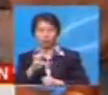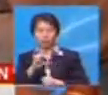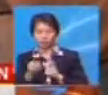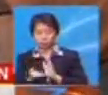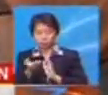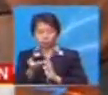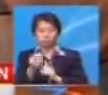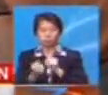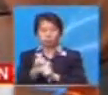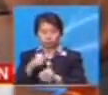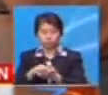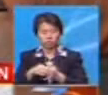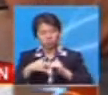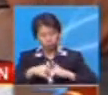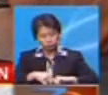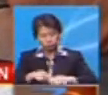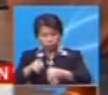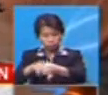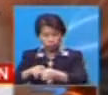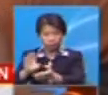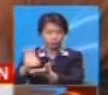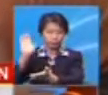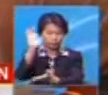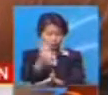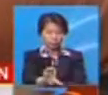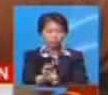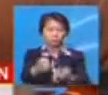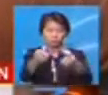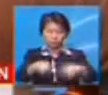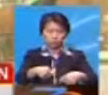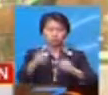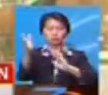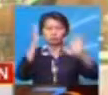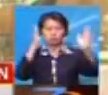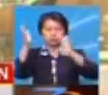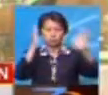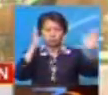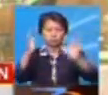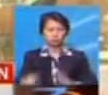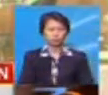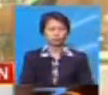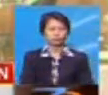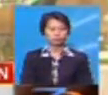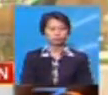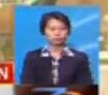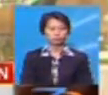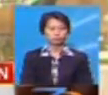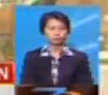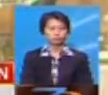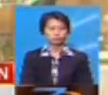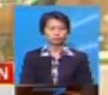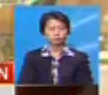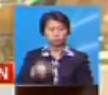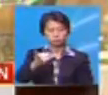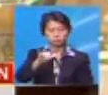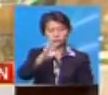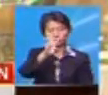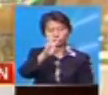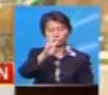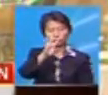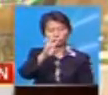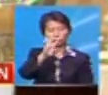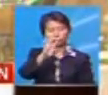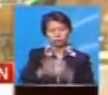ringgit tahun ini akan terus menarik minat pelabur untuk ke Malaysia. For years to 2020,